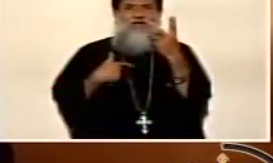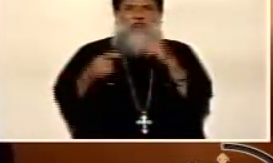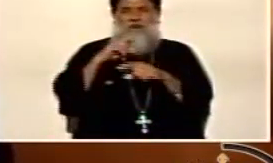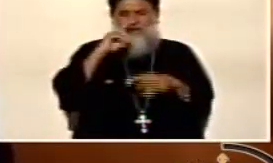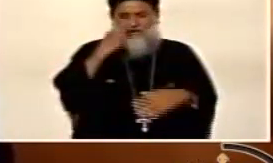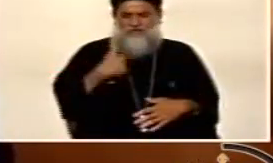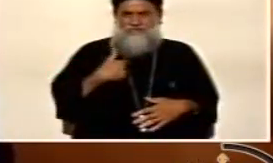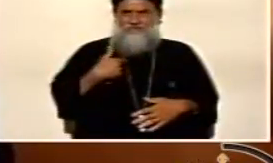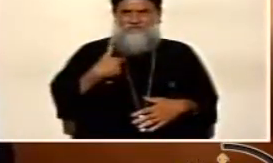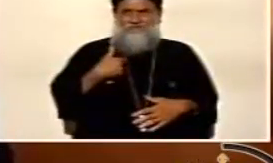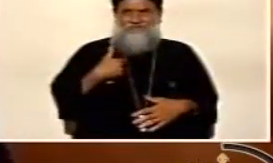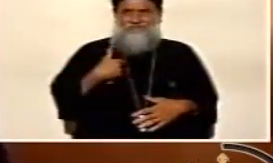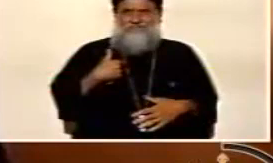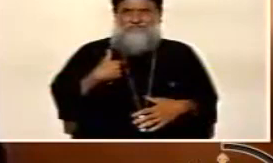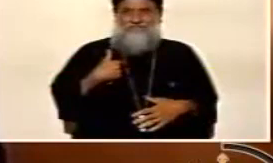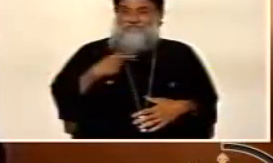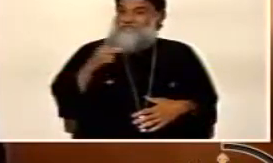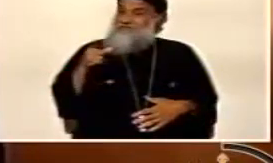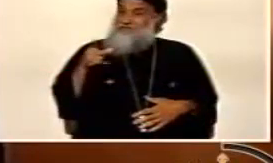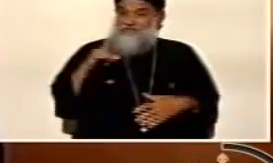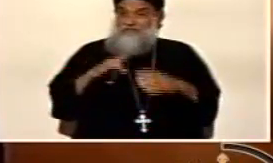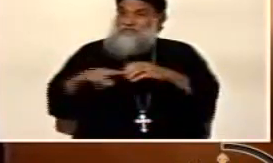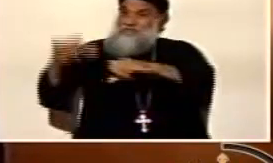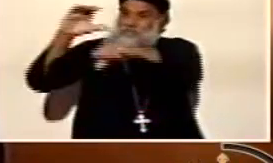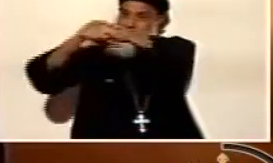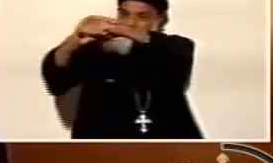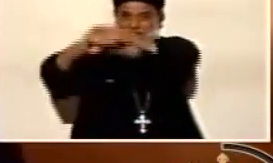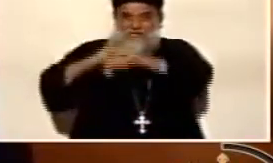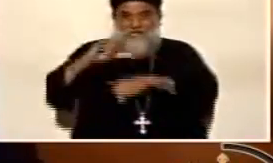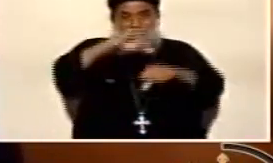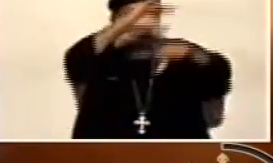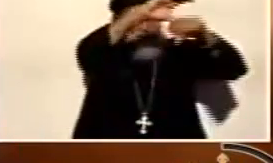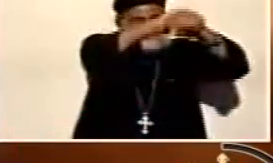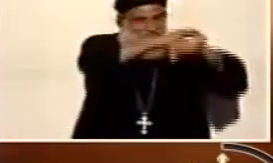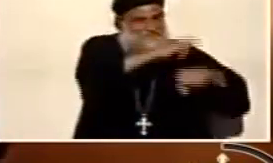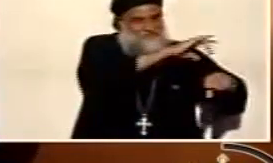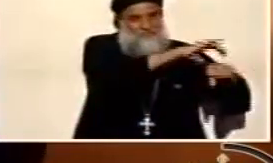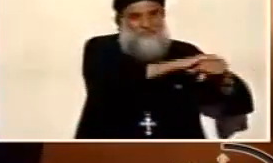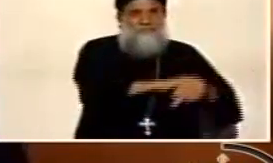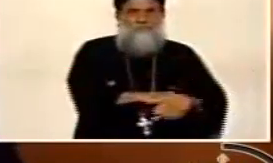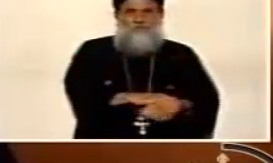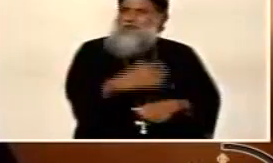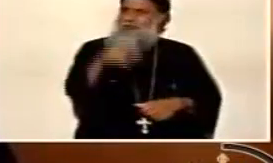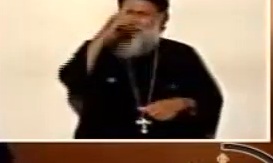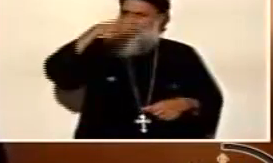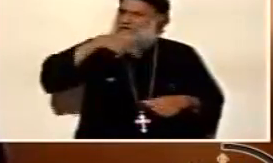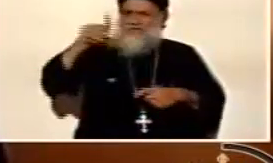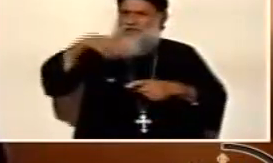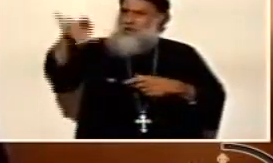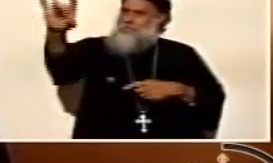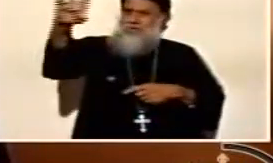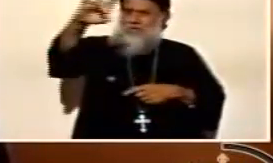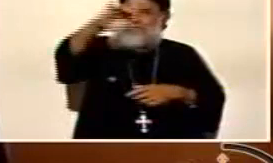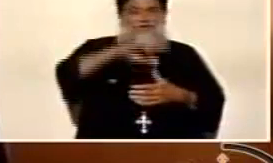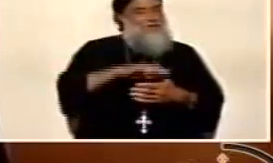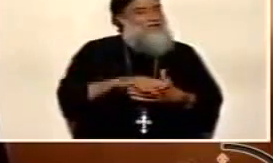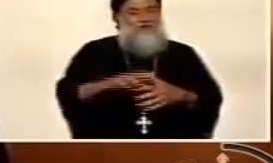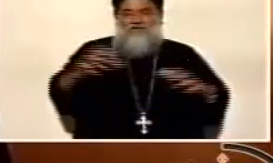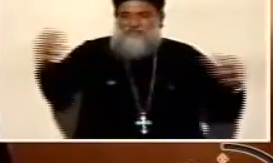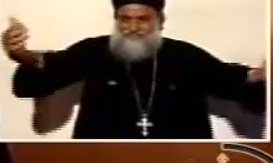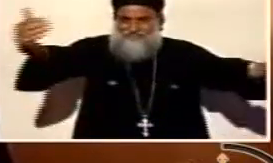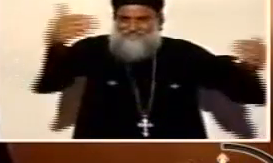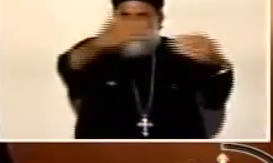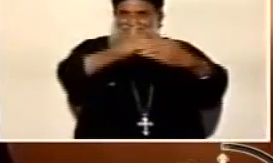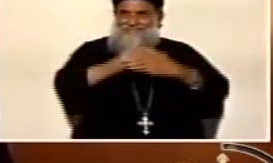نفسه لكن دور عليهم هم. دايما الإنسان وهو بيعمل حاجة بيفكر هو هيكسب